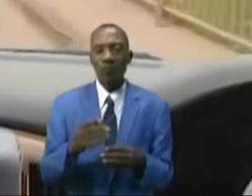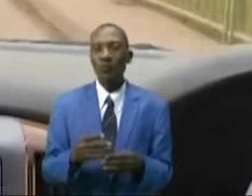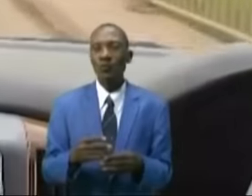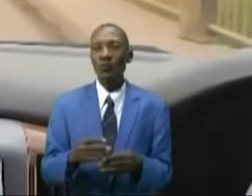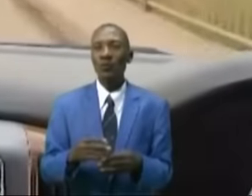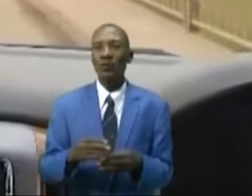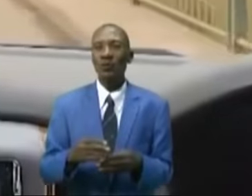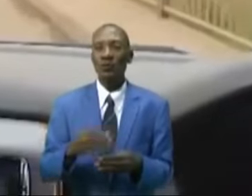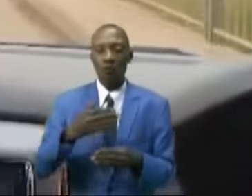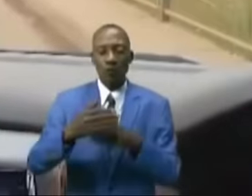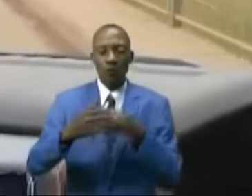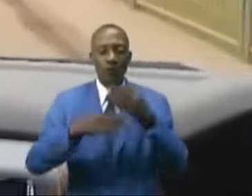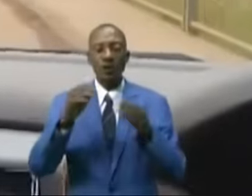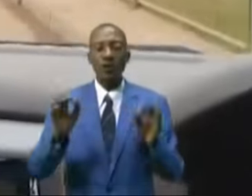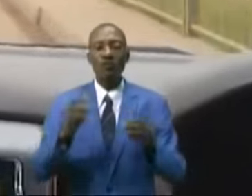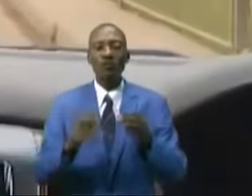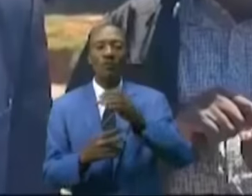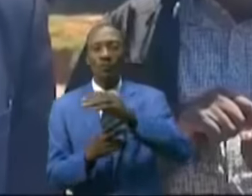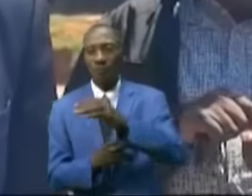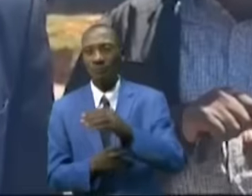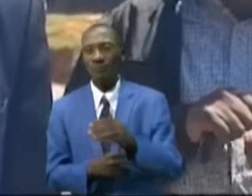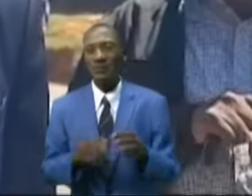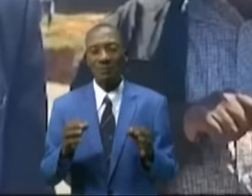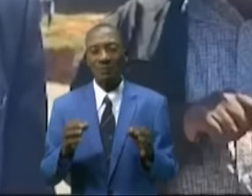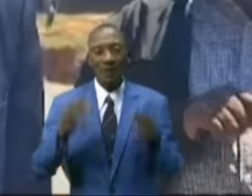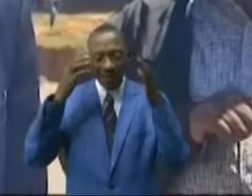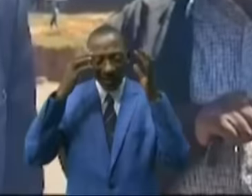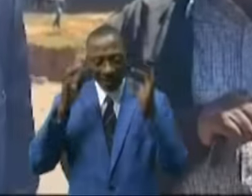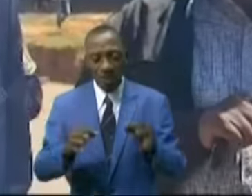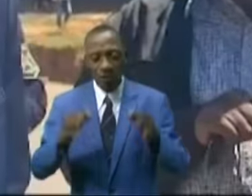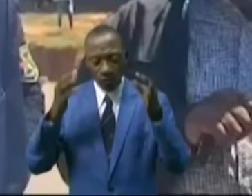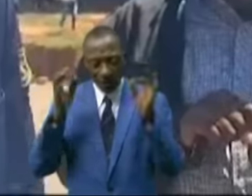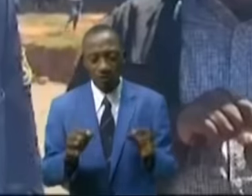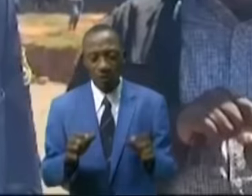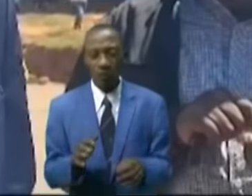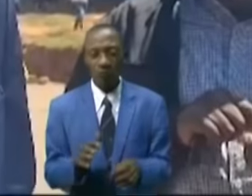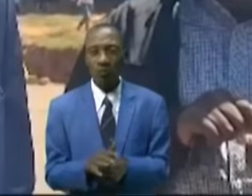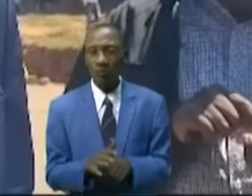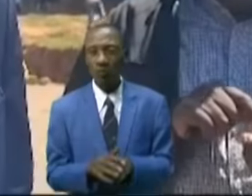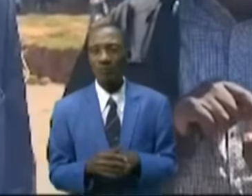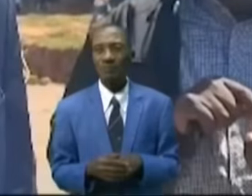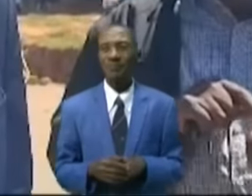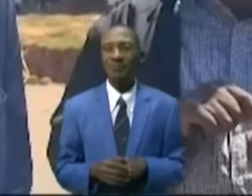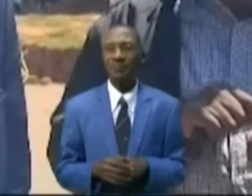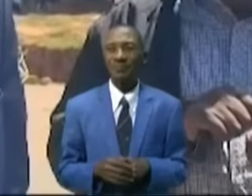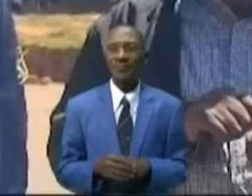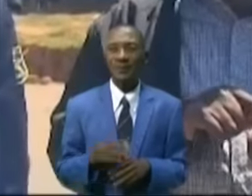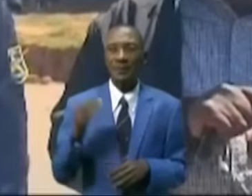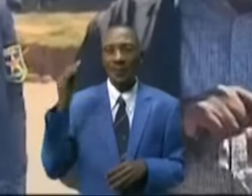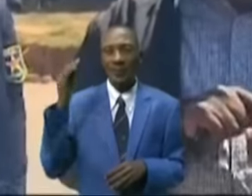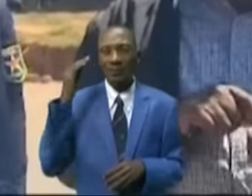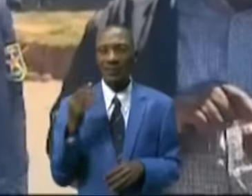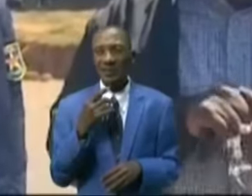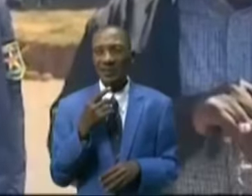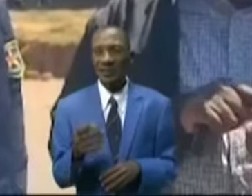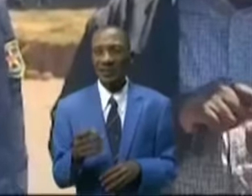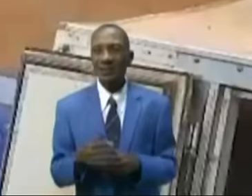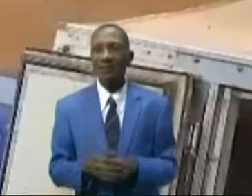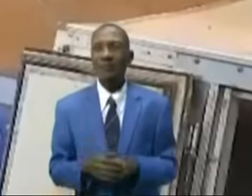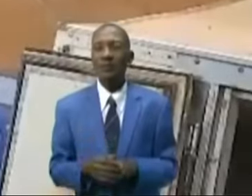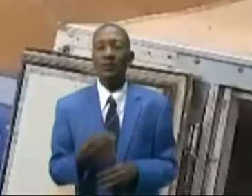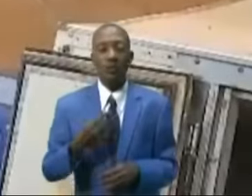mesures importantes ont été prises, précision de Deoda Kapenda. À partir de lundi, peut-être après-midi, on met déjà les